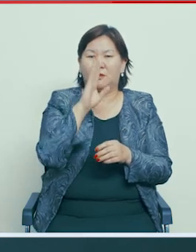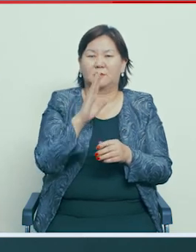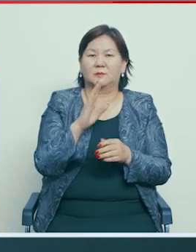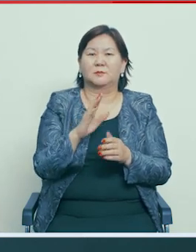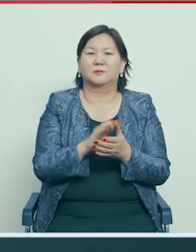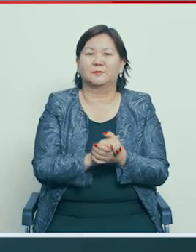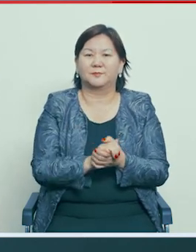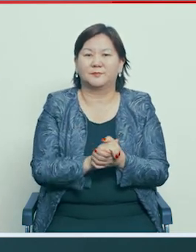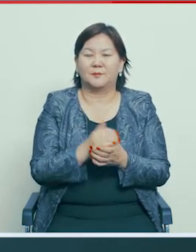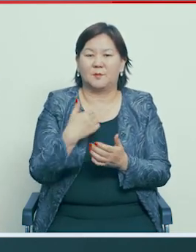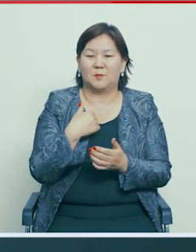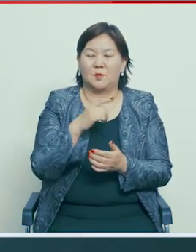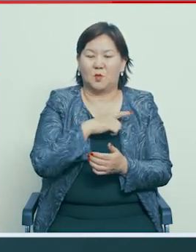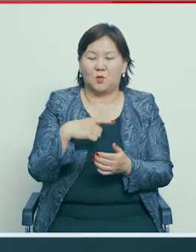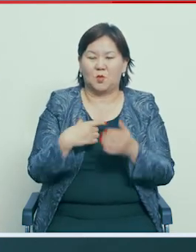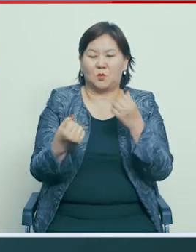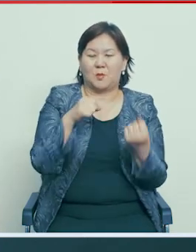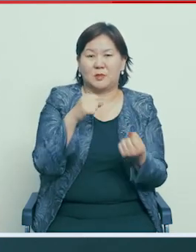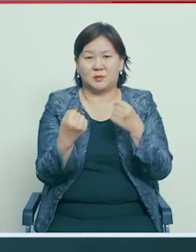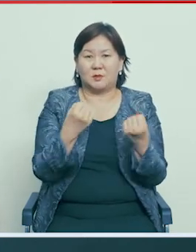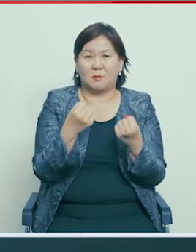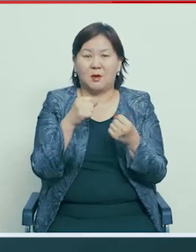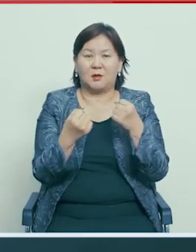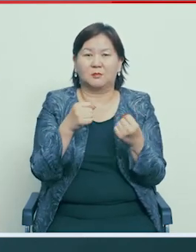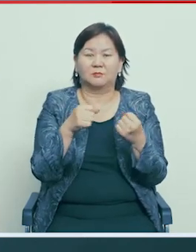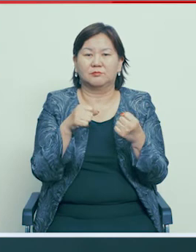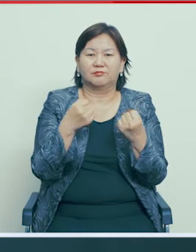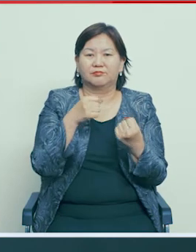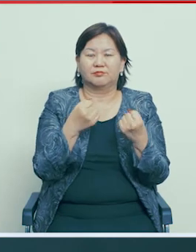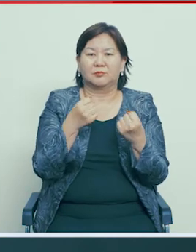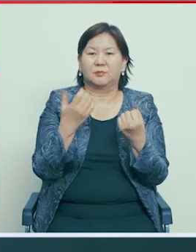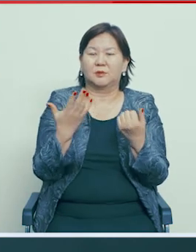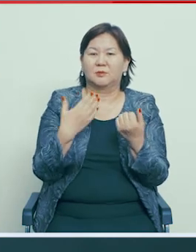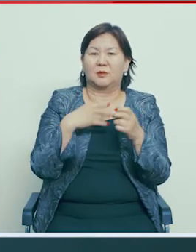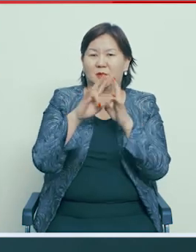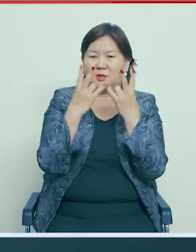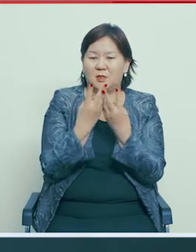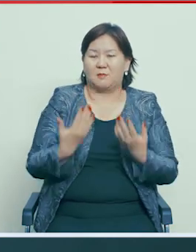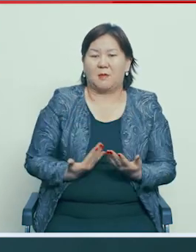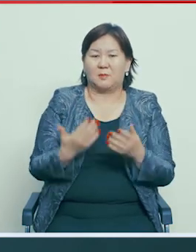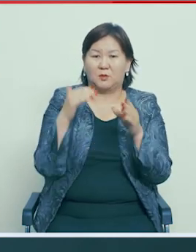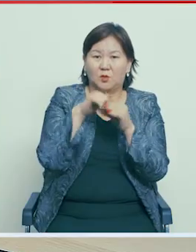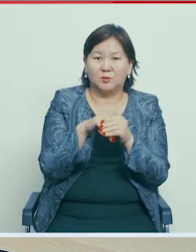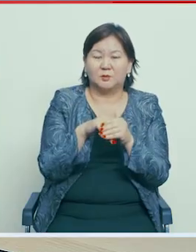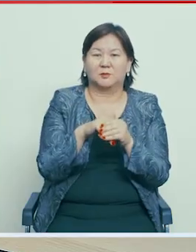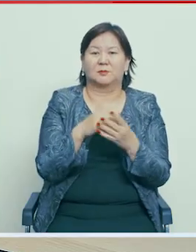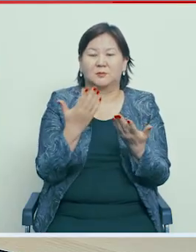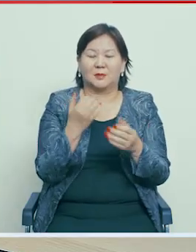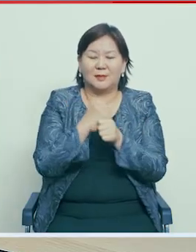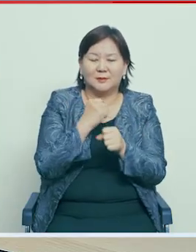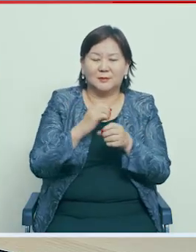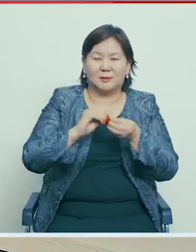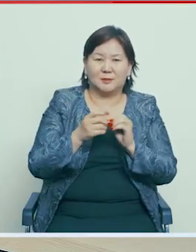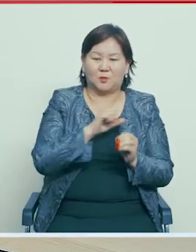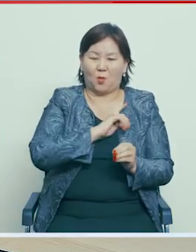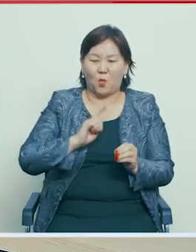хэлнэ. Би бол одоо ингээл өөрөө машинаа бариа явдаг. Тэгээд аль болохоор би нийгмийн амьдралд оролцоод ажиллаа хийн, өөрийнхөө хувийн